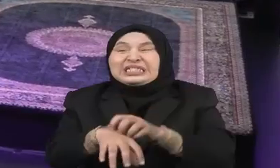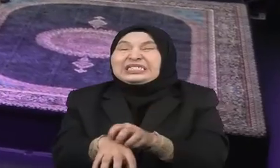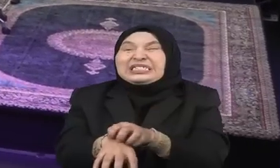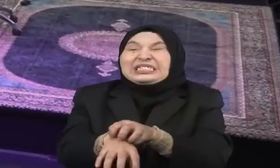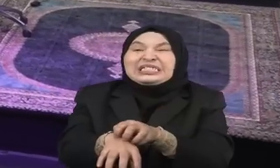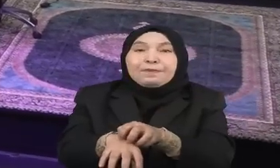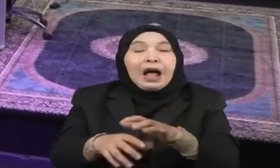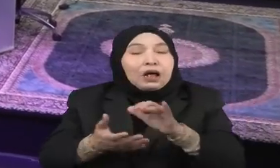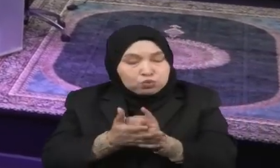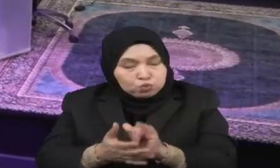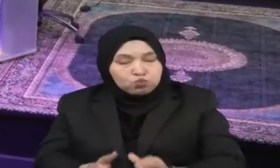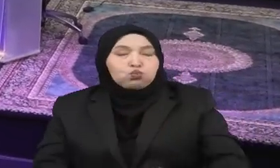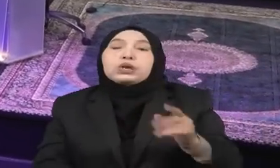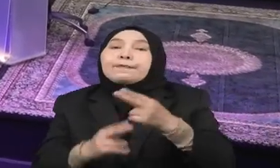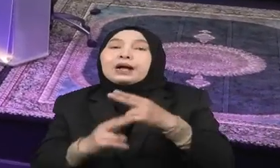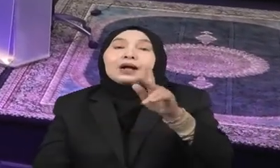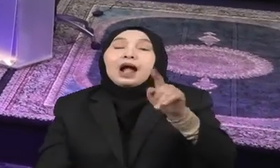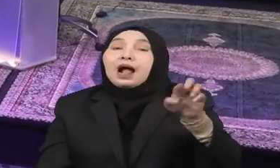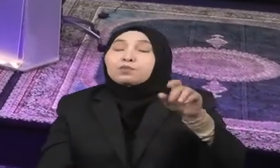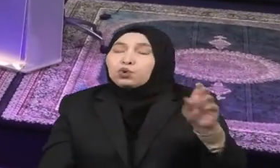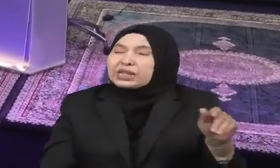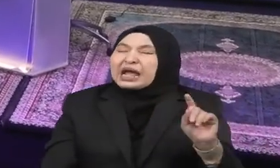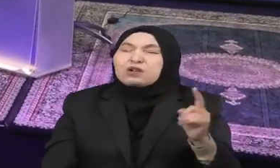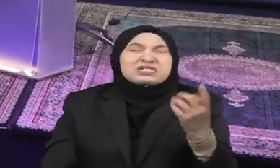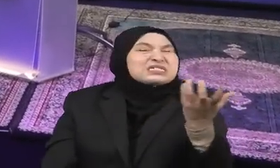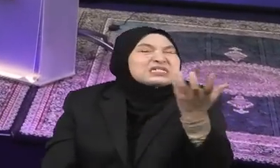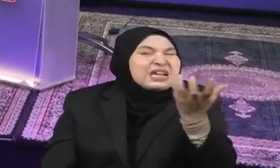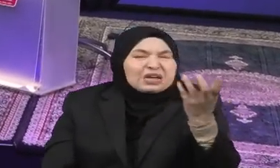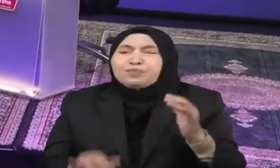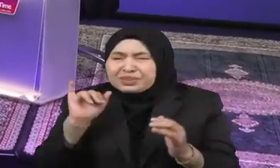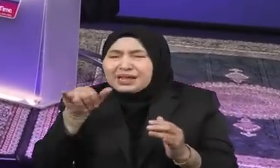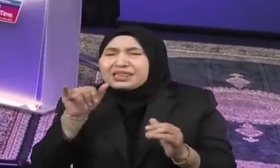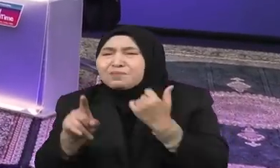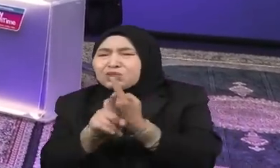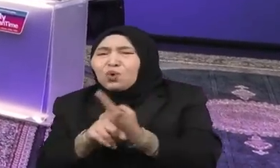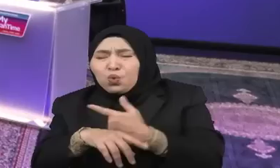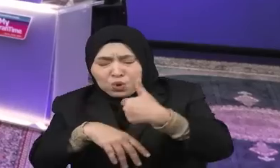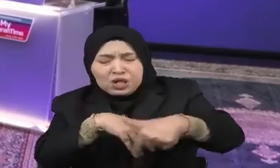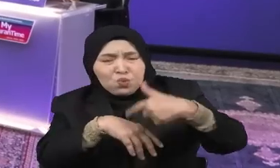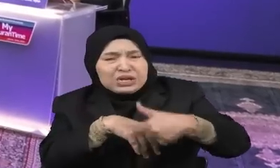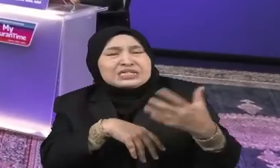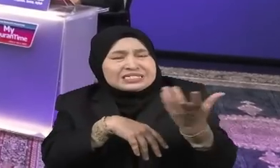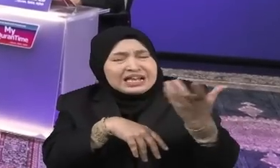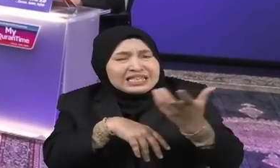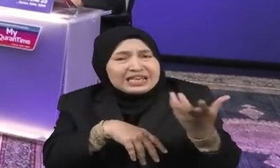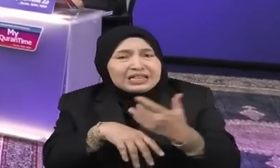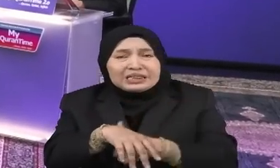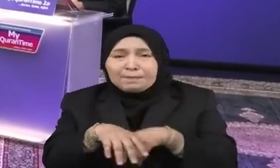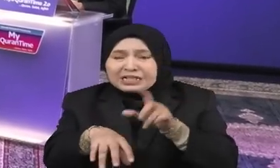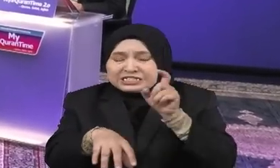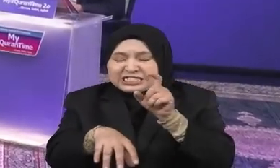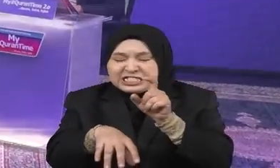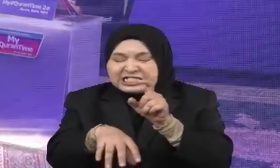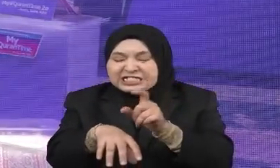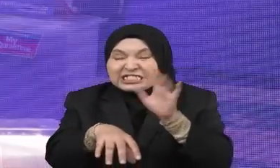tersebut itu namanya adalah qarhun yaitu sebagai satu sakit memanglah sakit Dia Luka juga sebenarnya digigit nyamuk ya